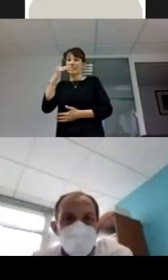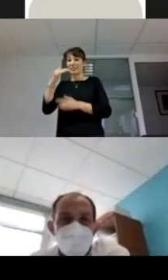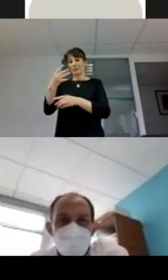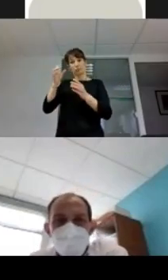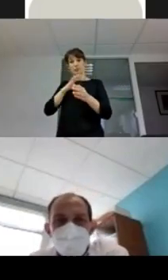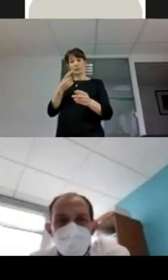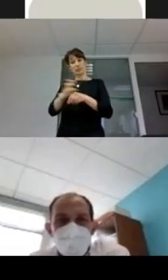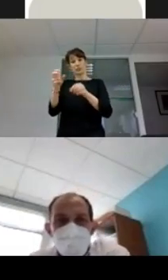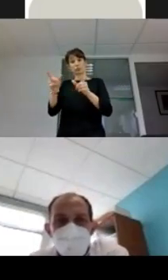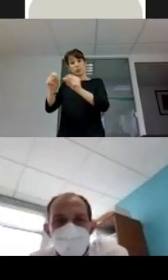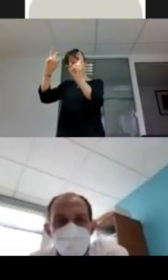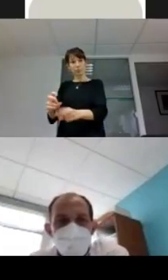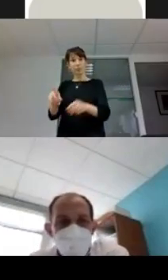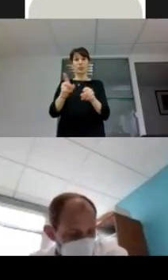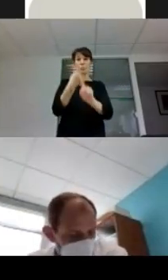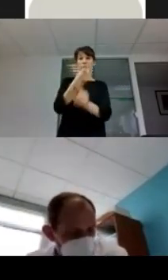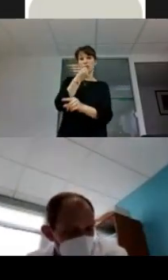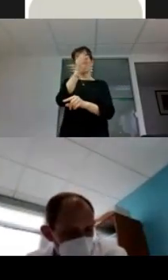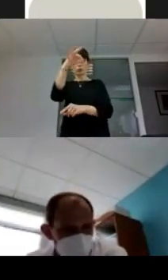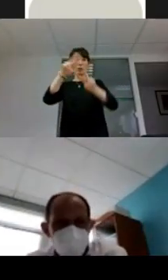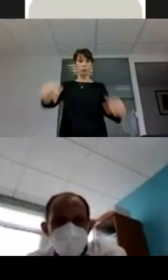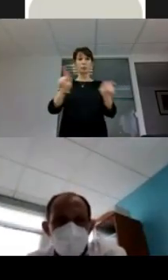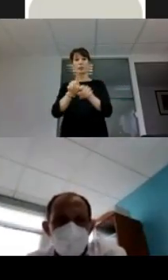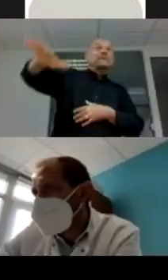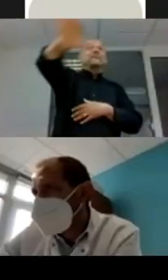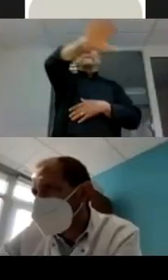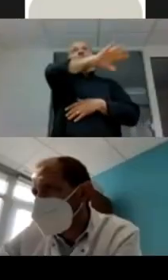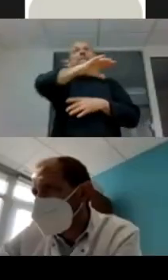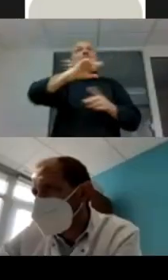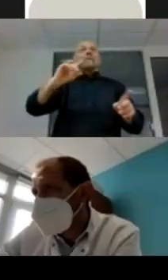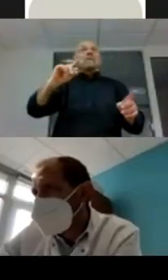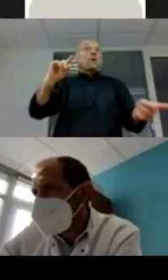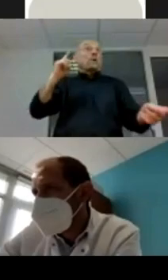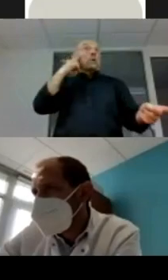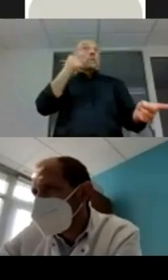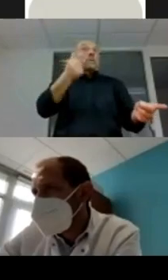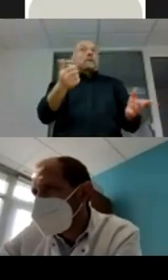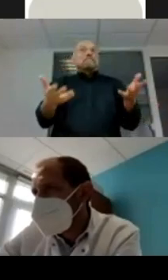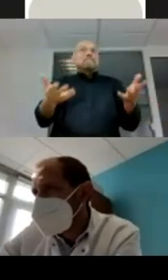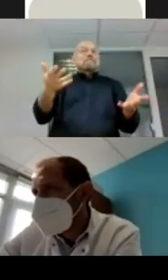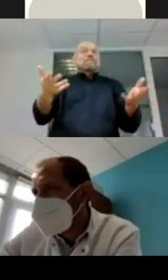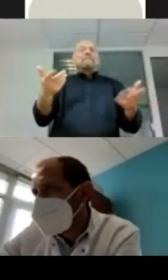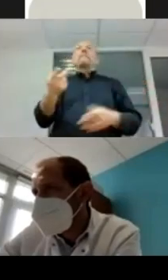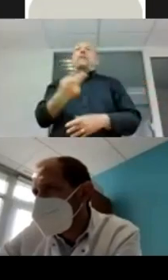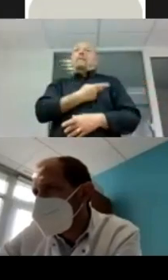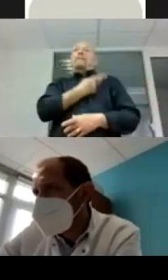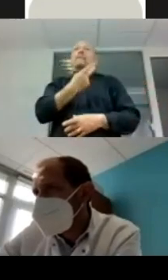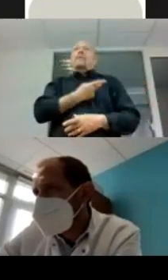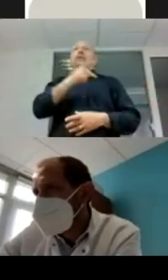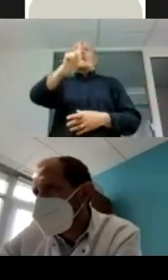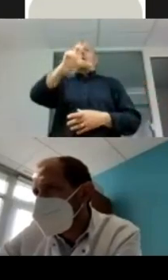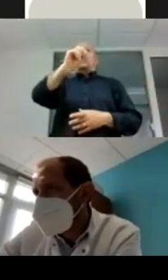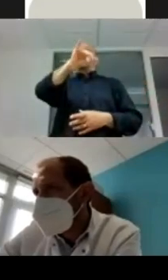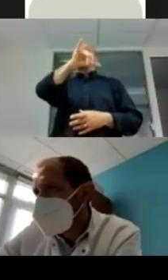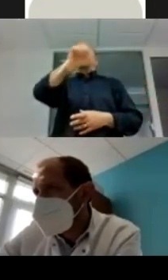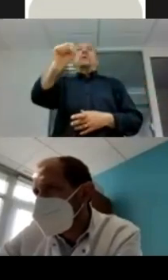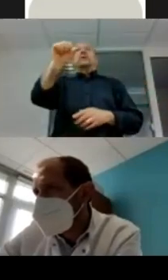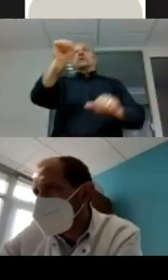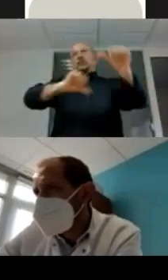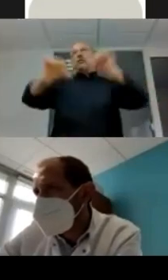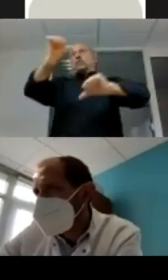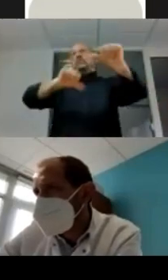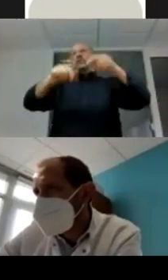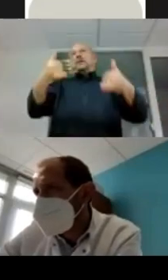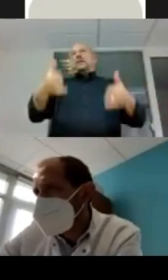risque de cancer, une consommation de fruits et de légumes, une consommation faible de sucre et de viande rouge. Il vaut mieux consommer. Je suis le